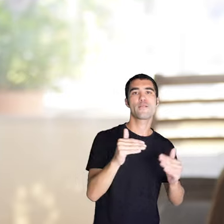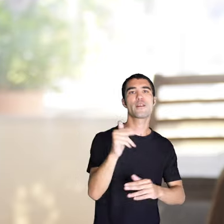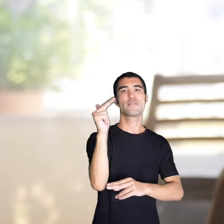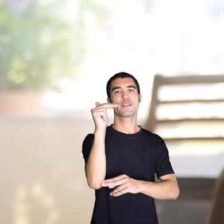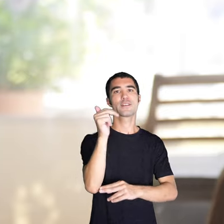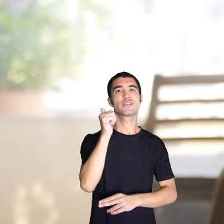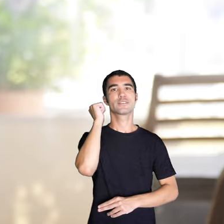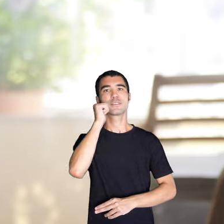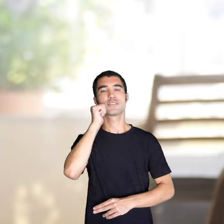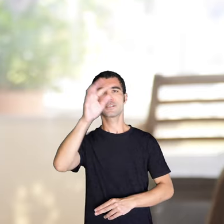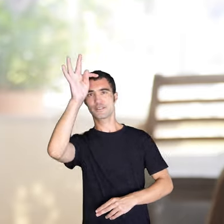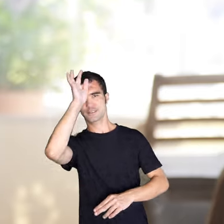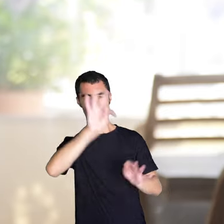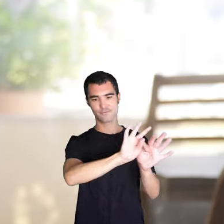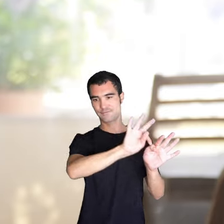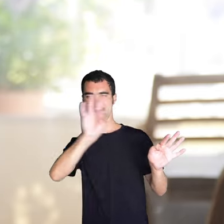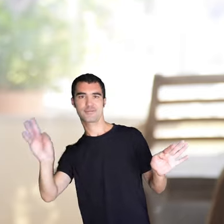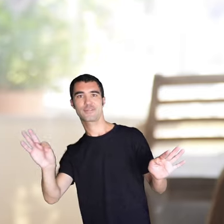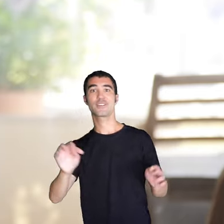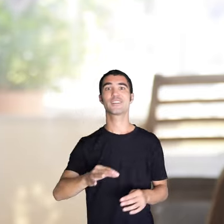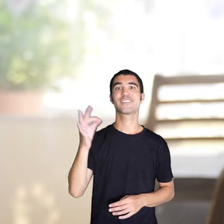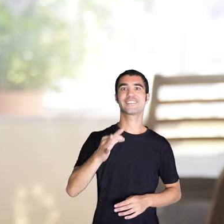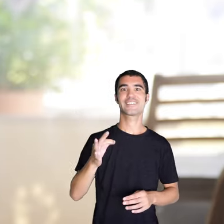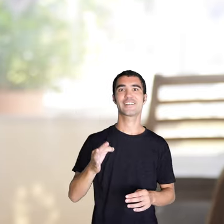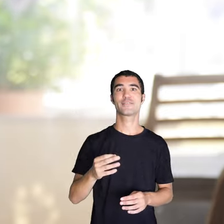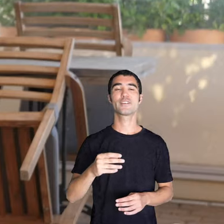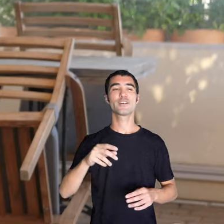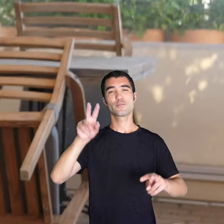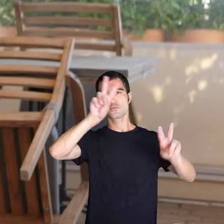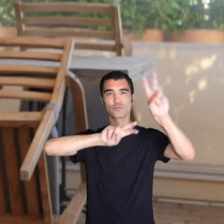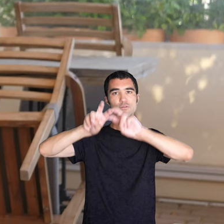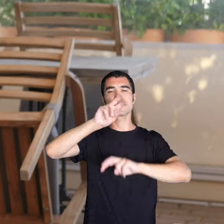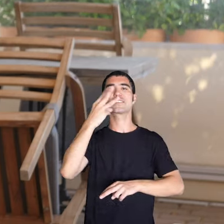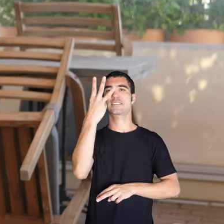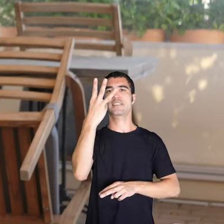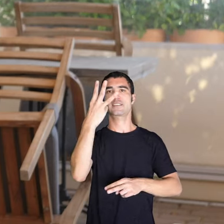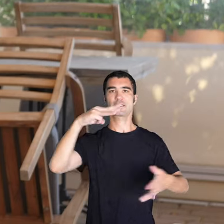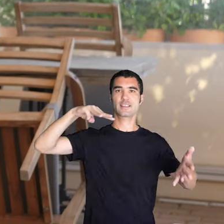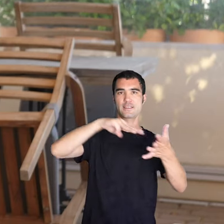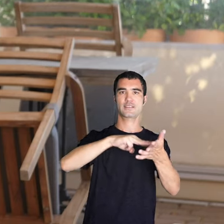si muscava, poi cari sempre di me, poi in tre giorni. Un anno,